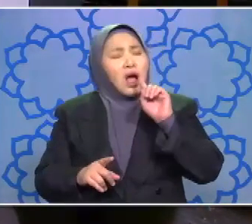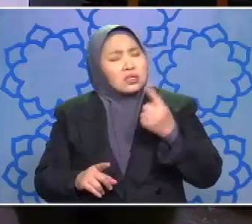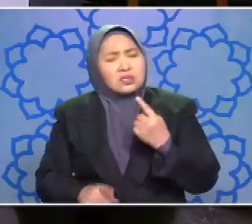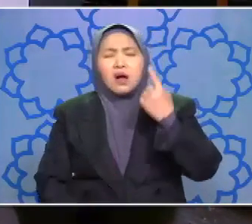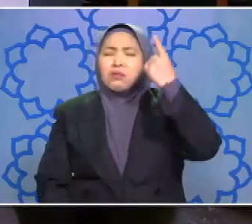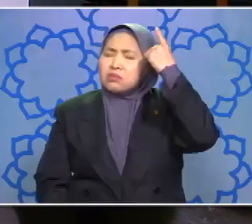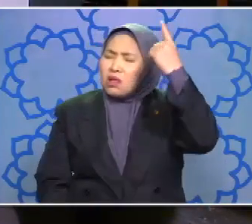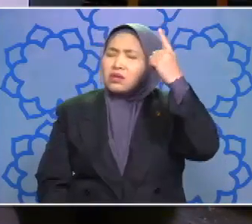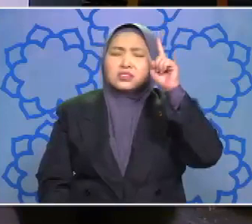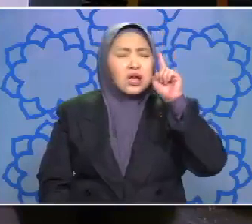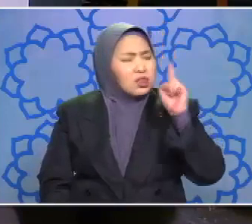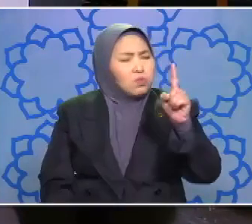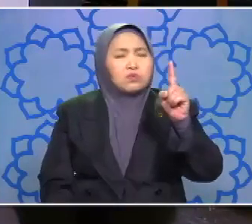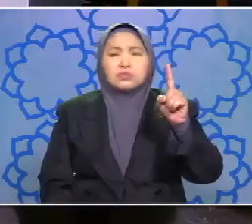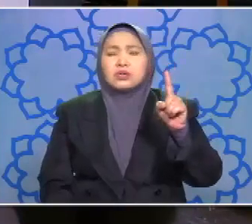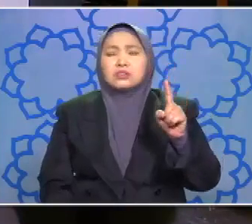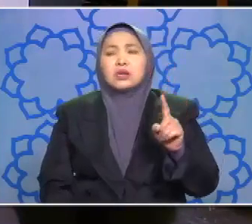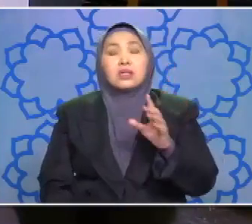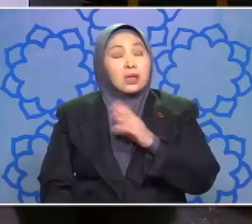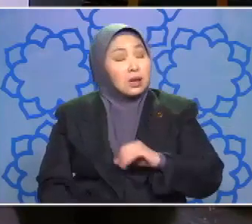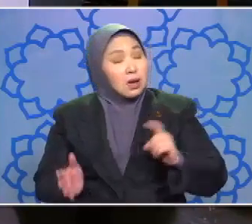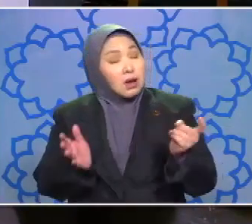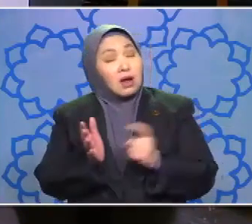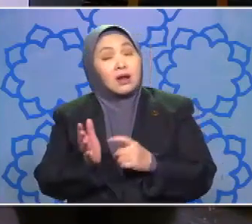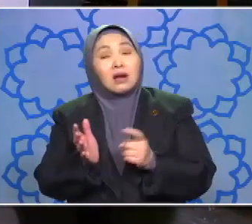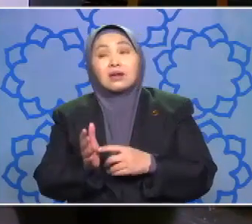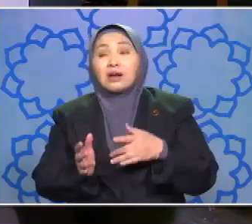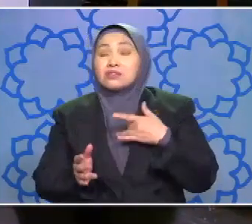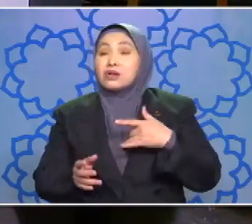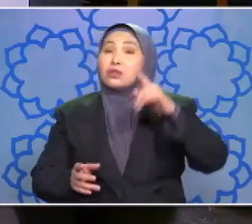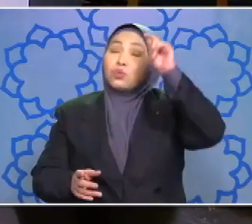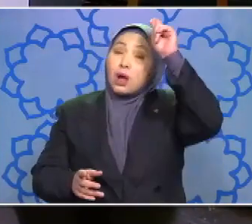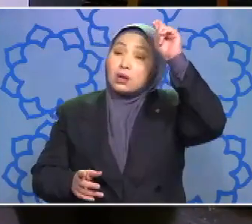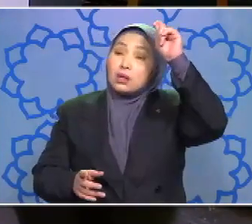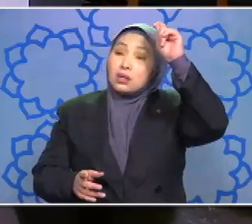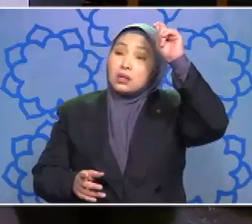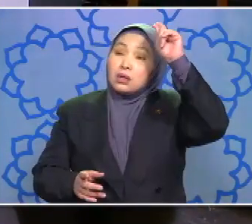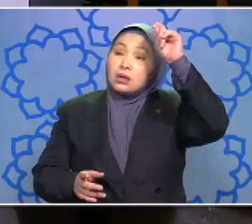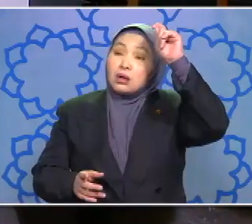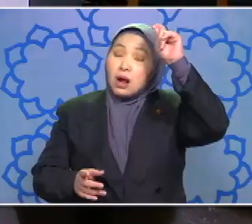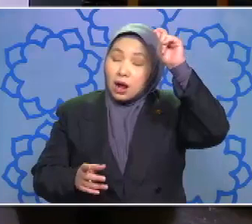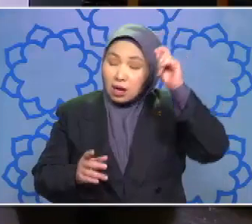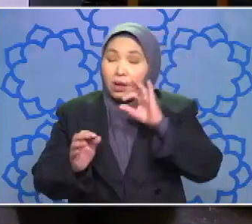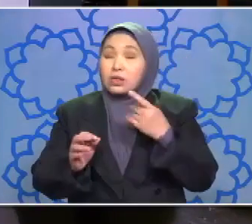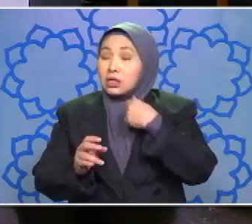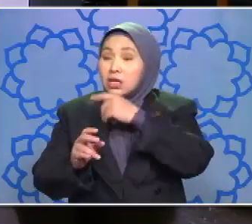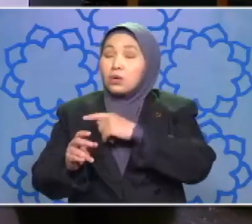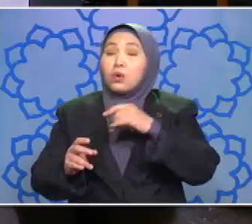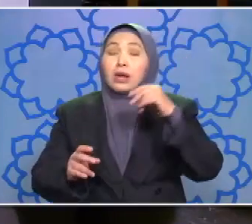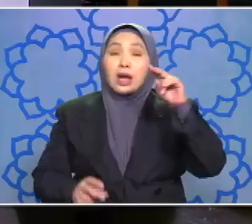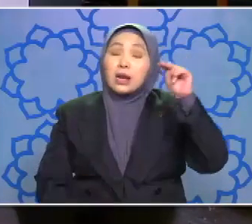adalah Esa, Wahid. Ya, kadang-kadang dia rasa macam Tuhan ni garang, jadi dia pergi pada Nabi Isa. Nabi Isa